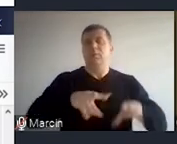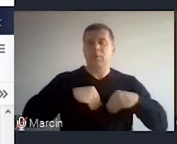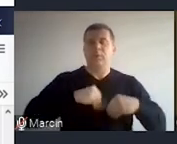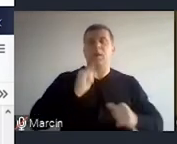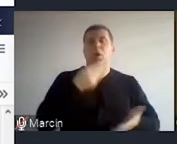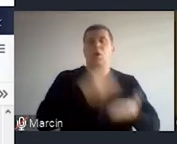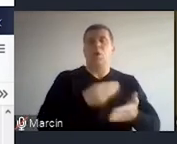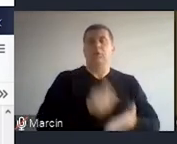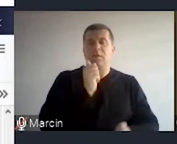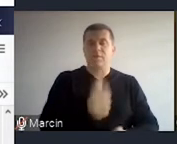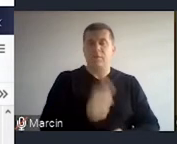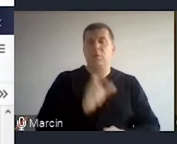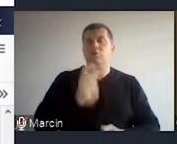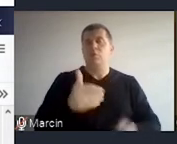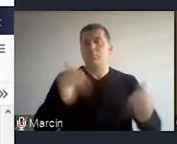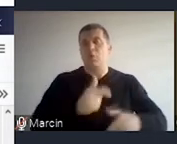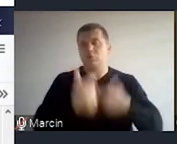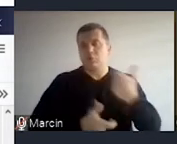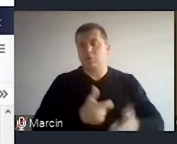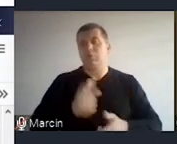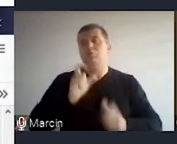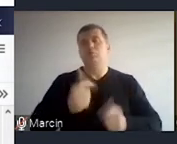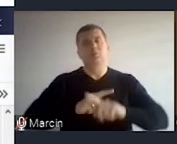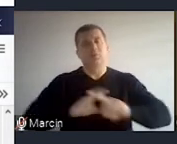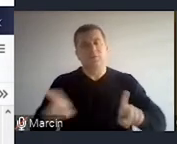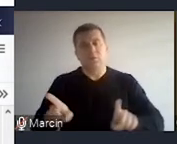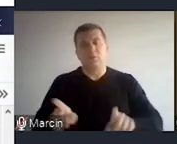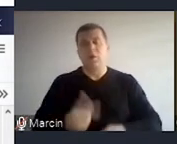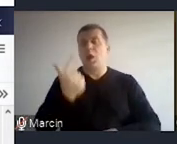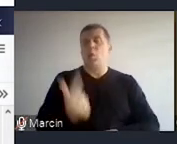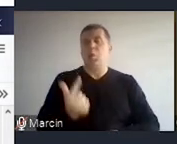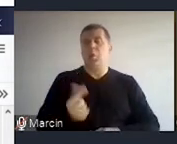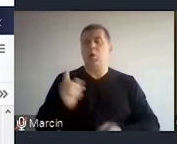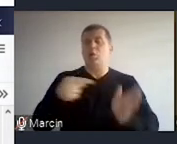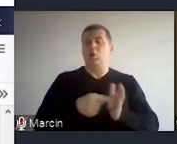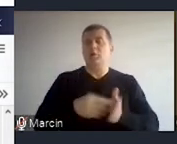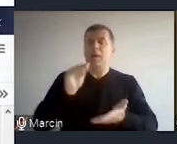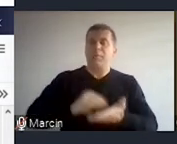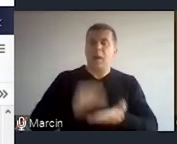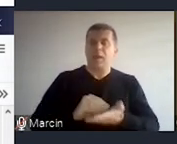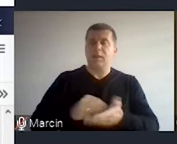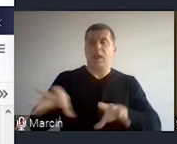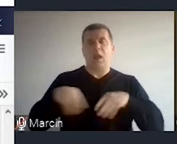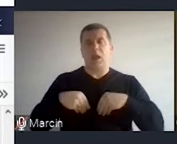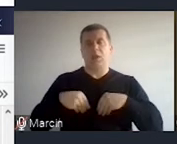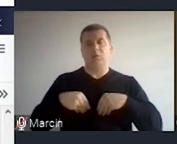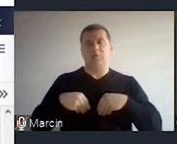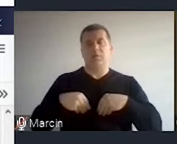koszty kwalifikowalne, co można zrobić, czego nie. A drugi będzie dotyczył praktyki angażowania personelu w